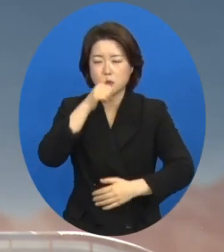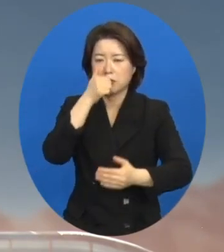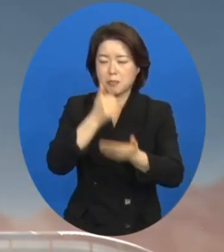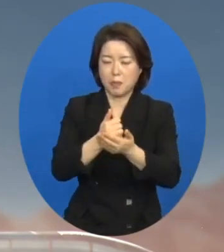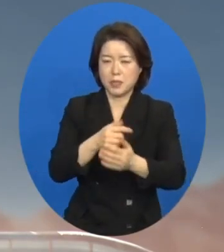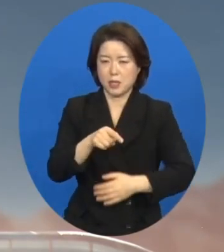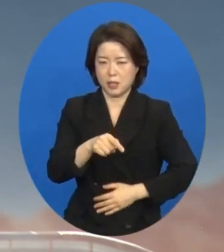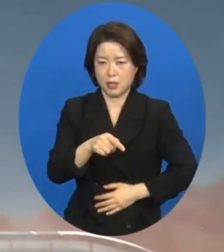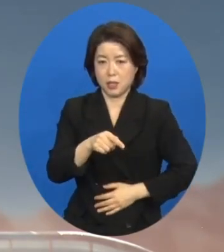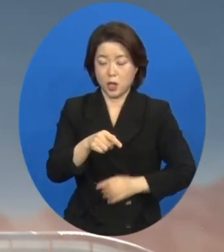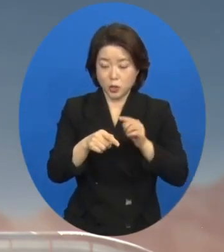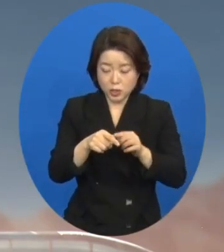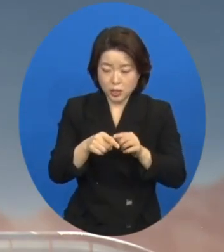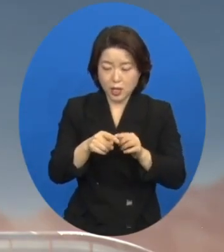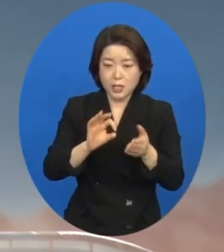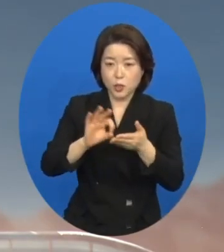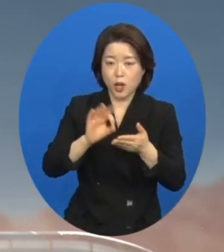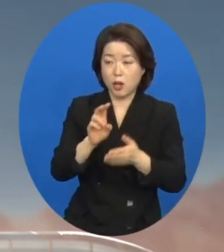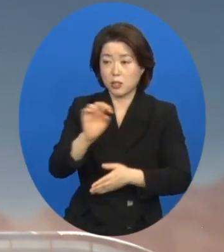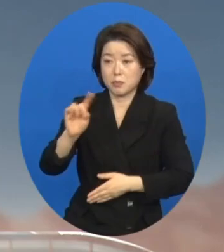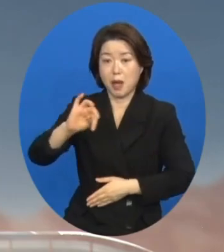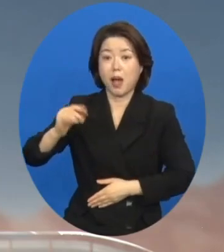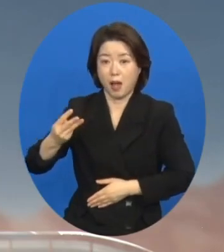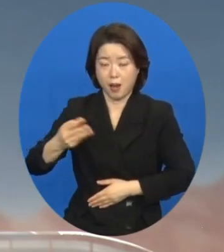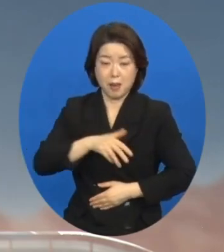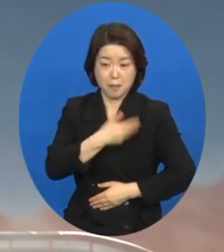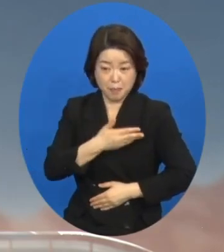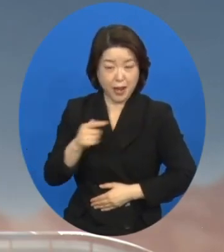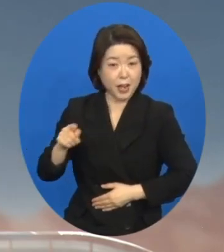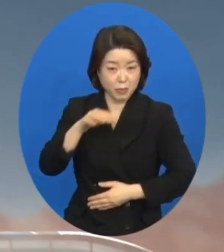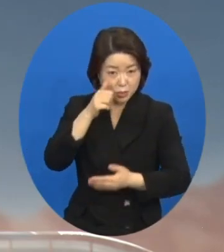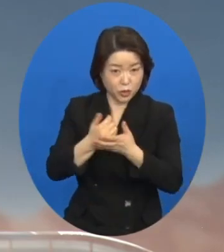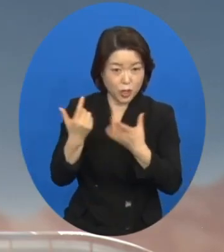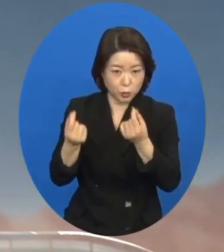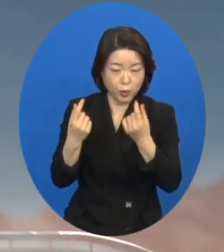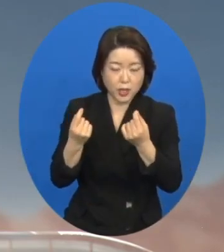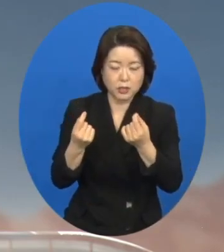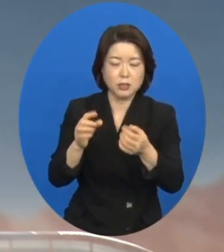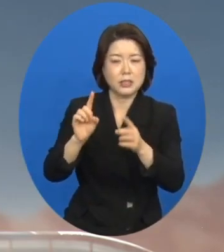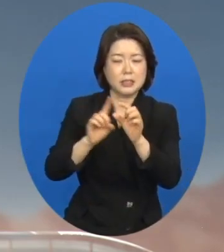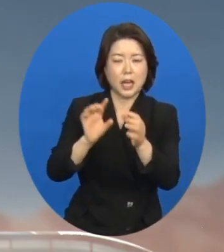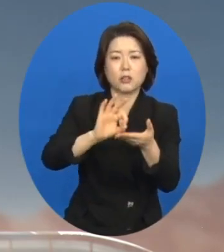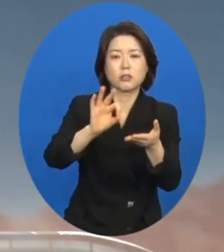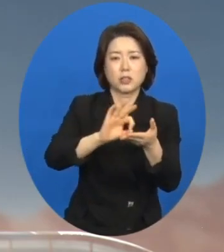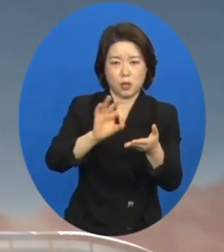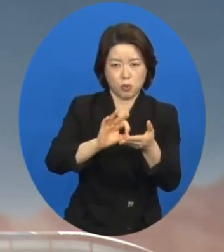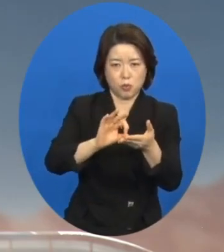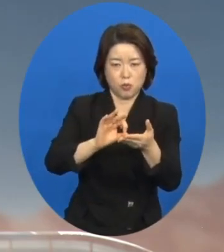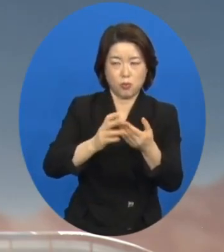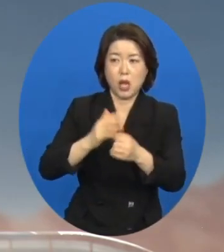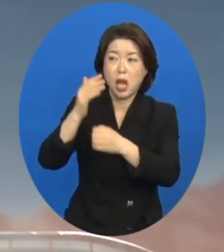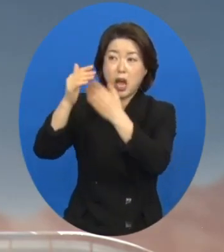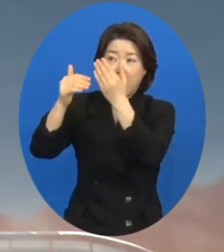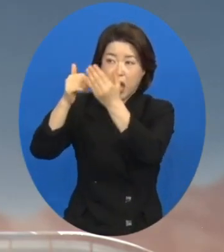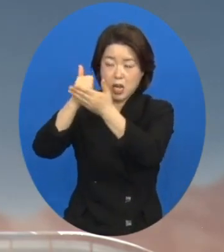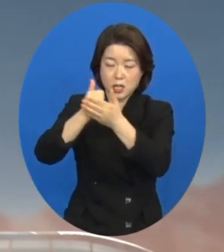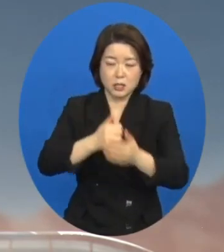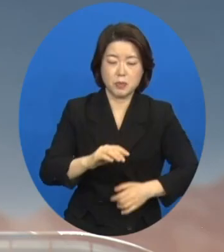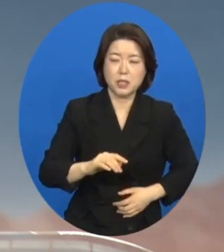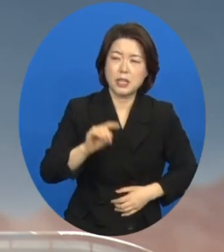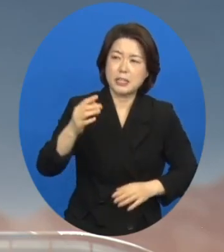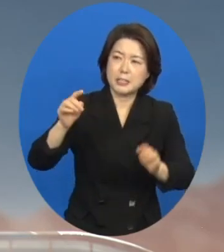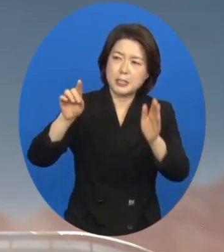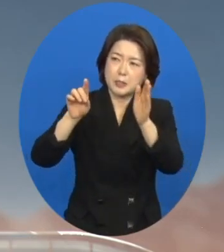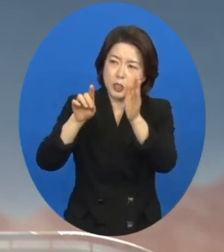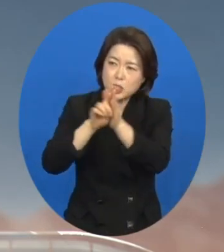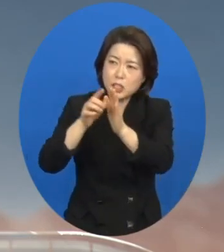간음하였으니, 그 얘기를 하고 있는 것입니다. 그러니까 하나님에 대한 전적인 사랑과 신뢰를 깨고 다른